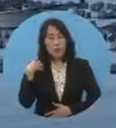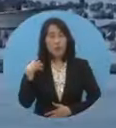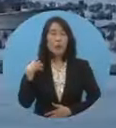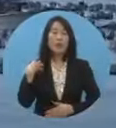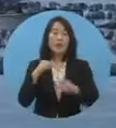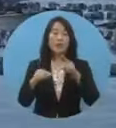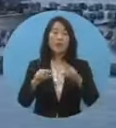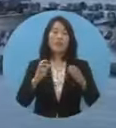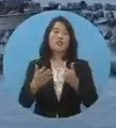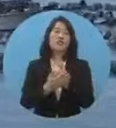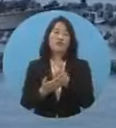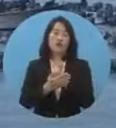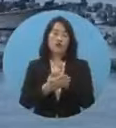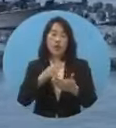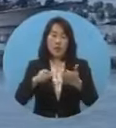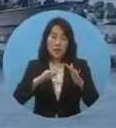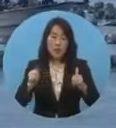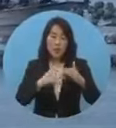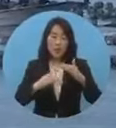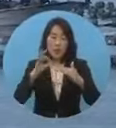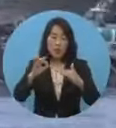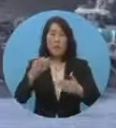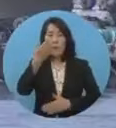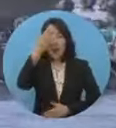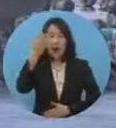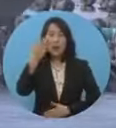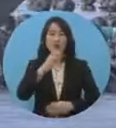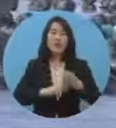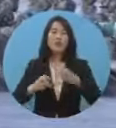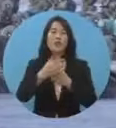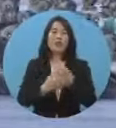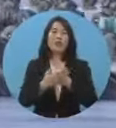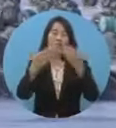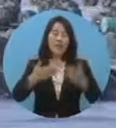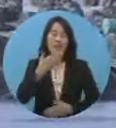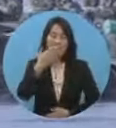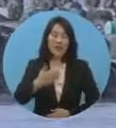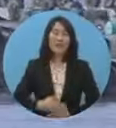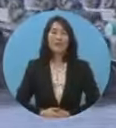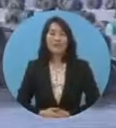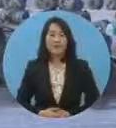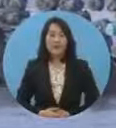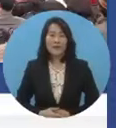추가로 지원받고 피해 주민들은 공공 요금 감면 등의 추가 지원을 받을 수 있습니다